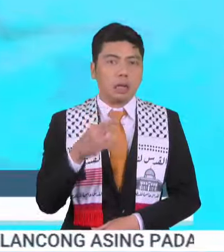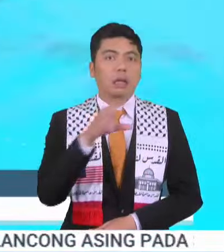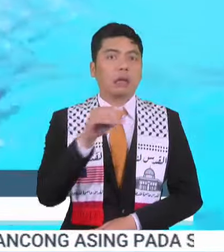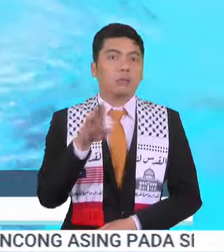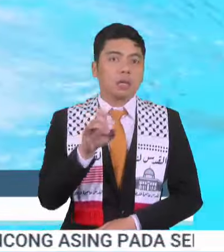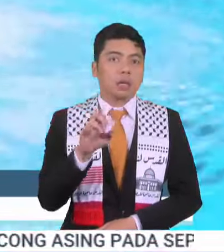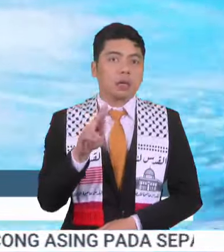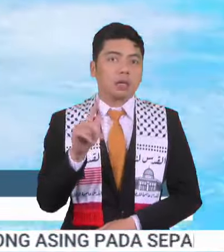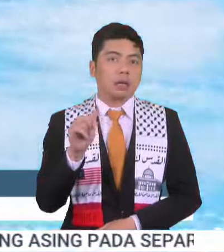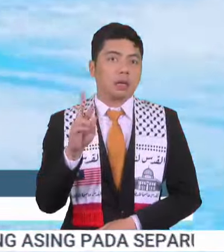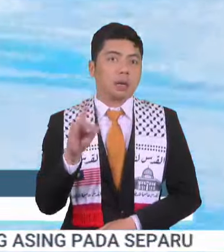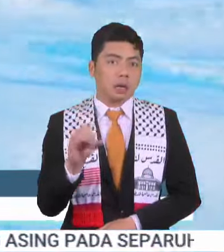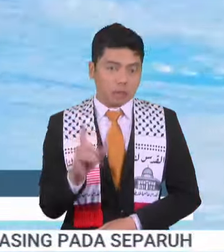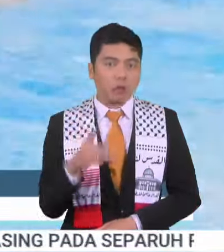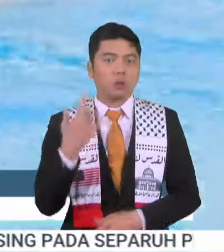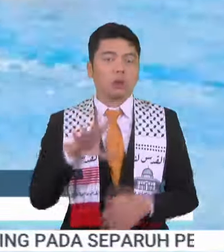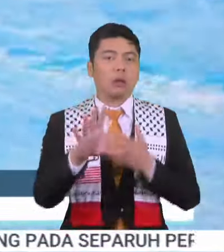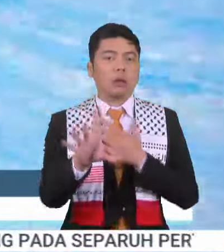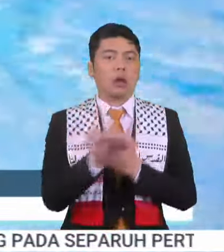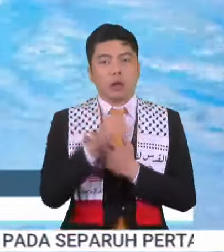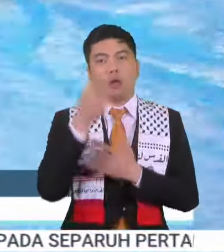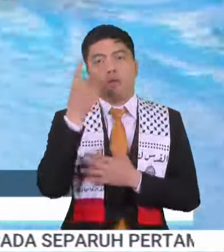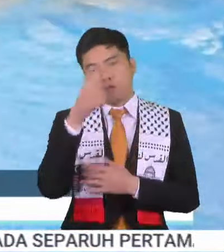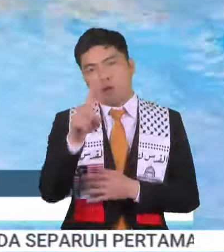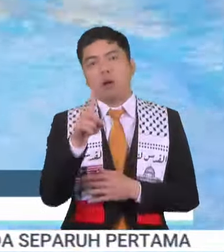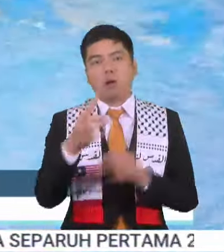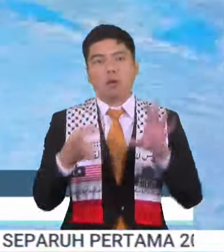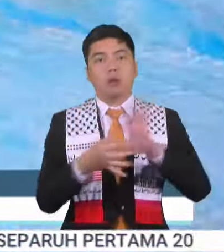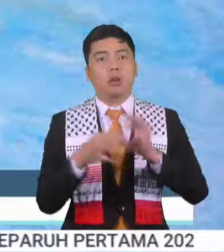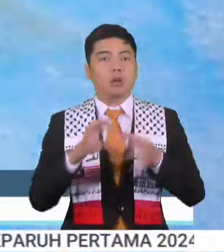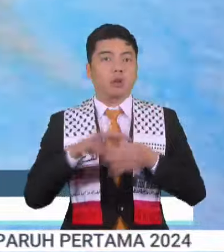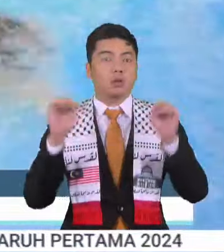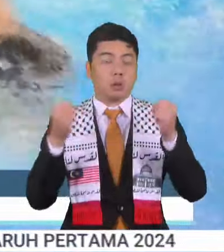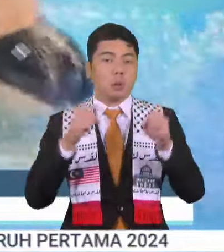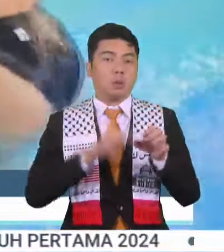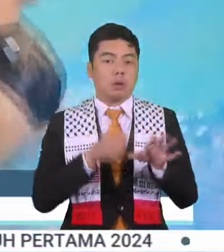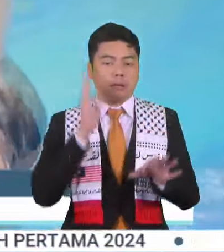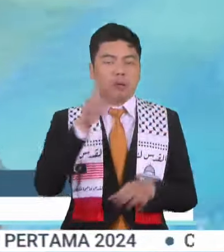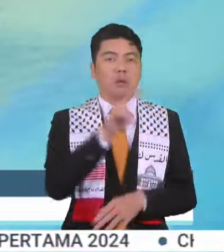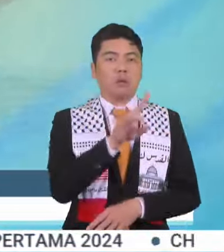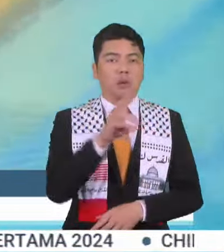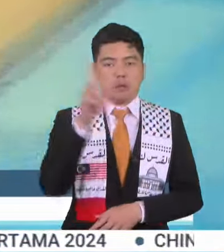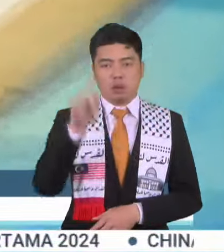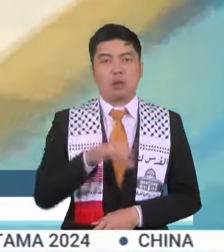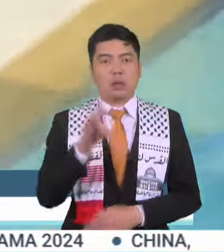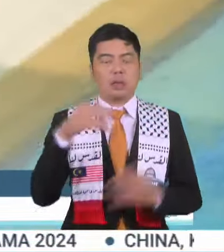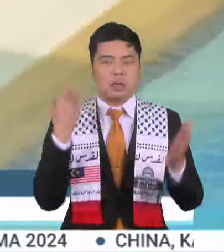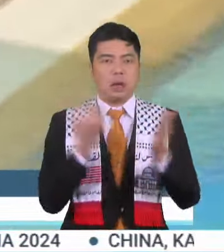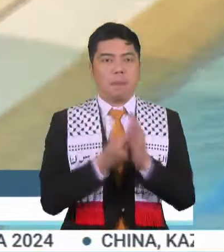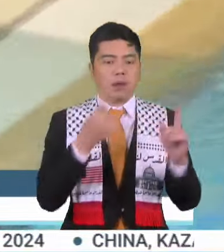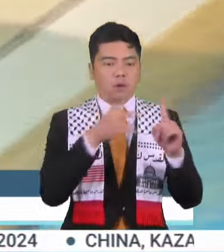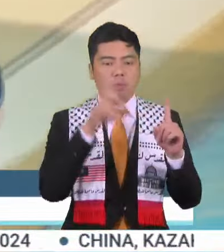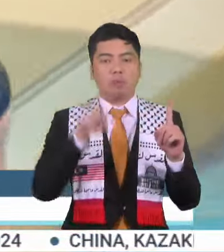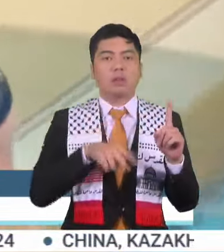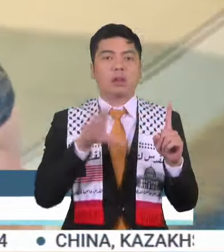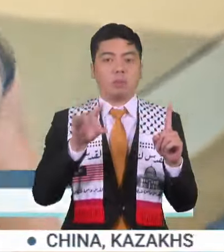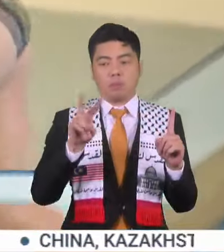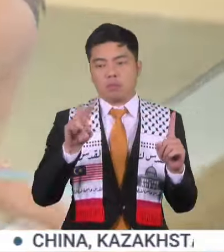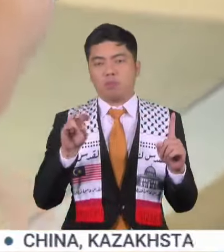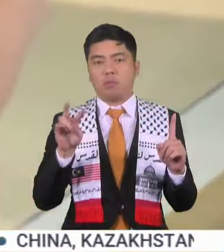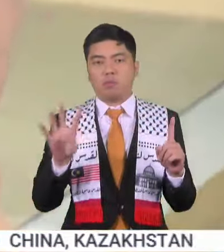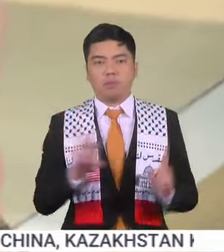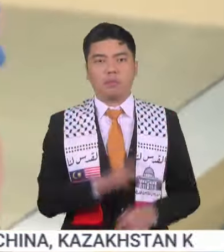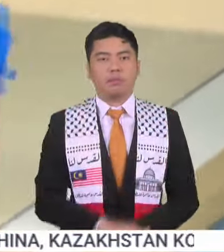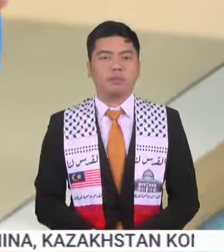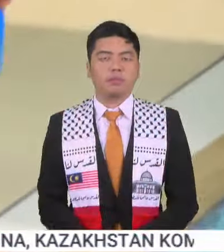Lisses antara atlet terjun negara yang terpilih ke temasya Sukan Olimpik yang akan berlangsung pada 26 Julai hingga 12 Ogos 2024